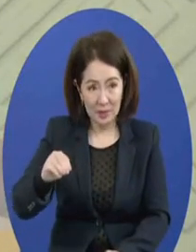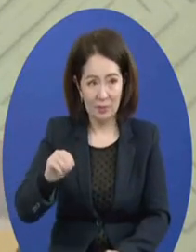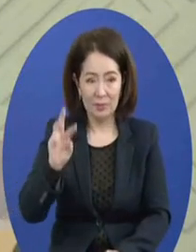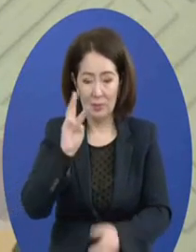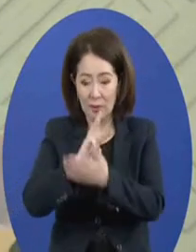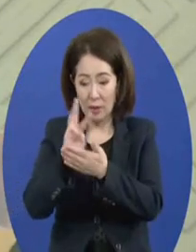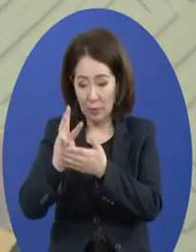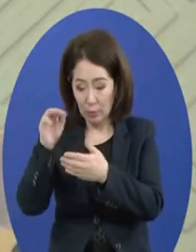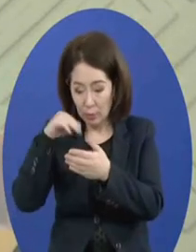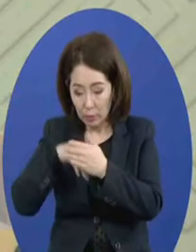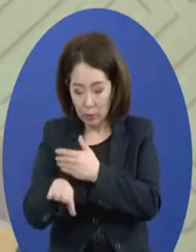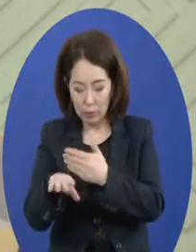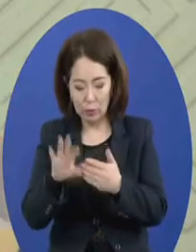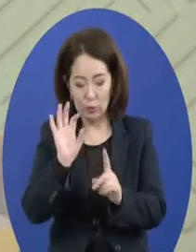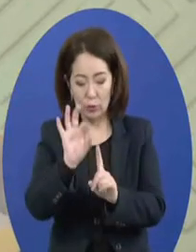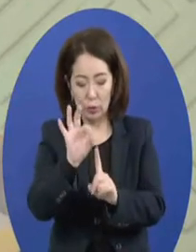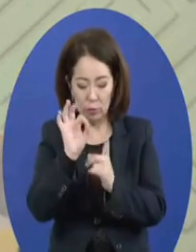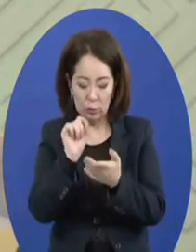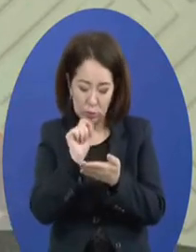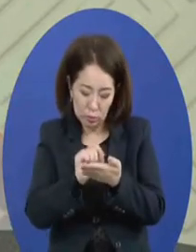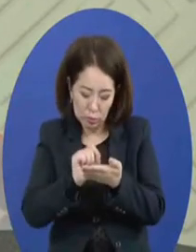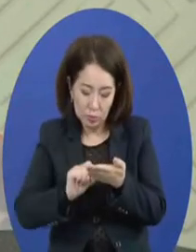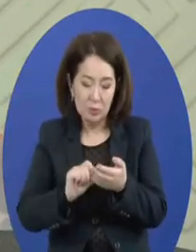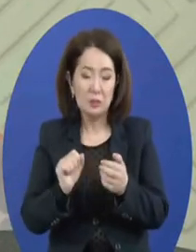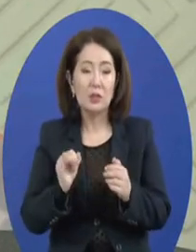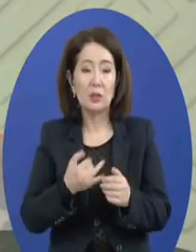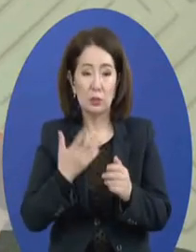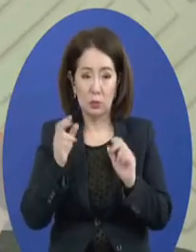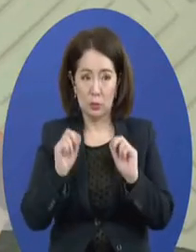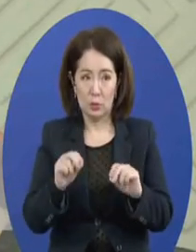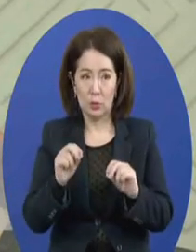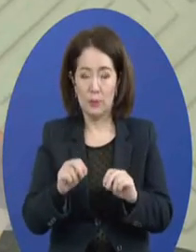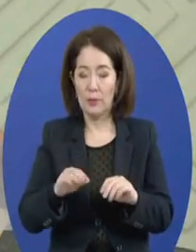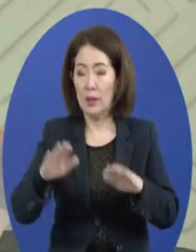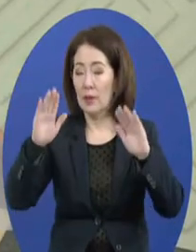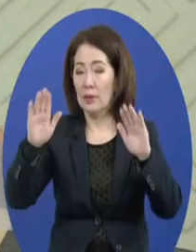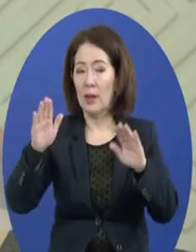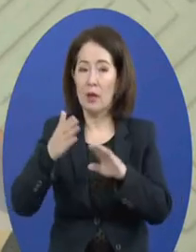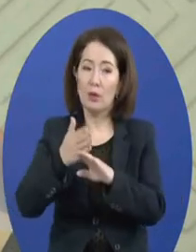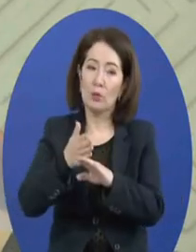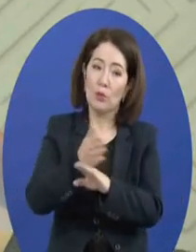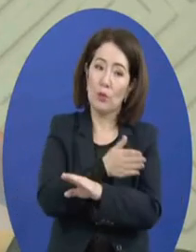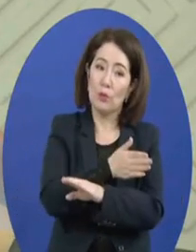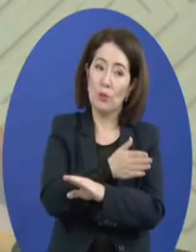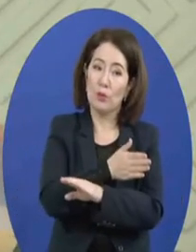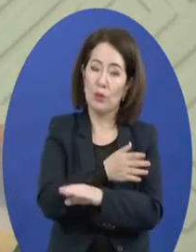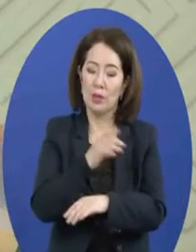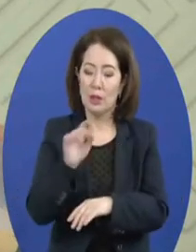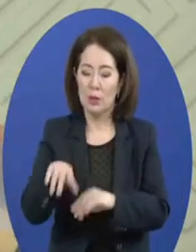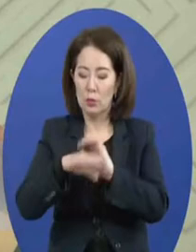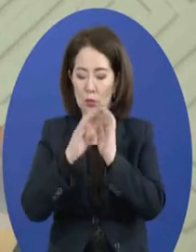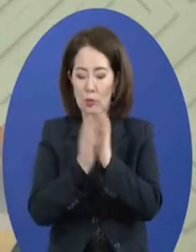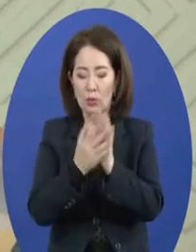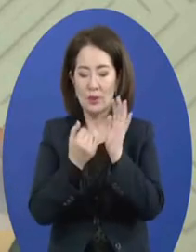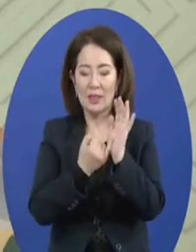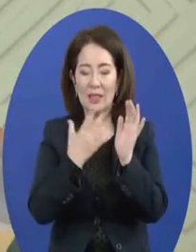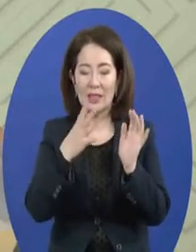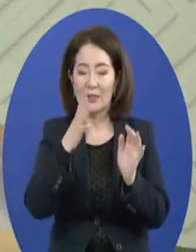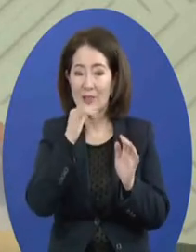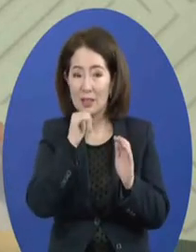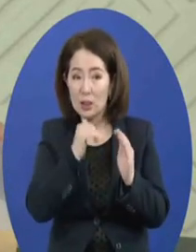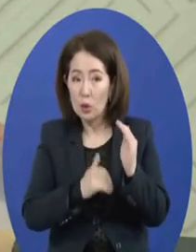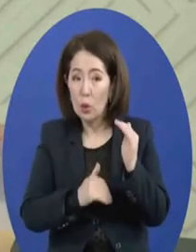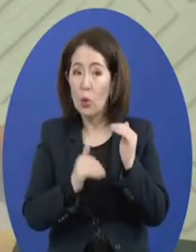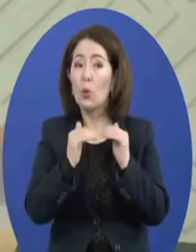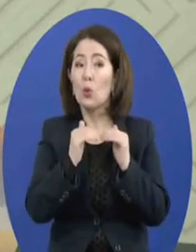тухайн сонголтоо хийгээд ингээд итгэвчүүлээд явчих болж байгаа. Баяр наадмаас өмнө тухайн 65 нас хүрсэн